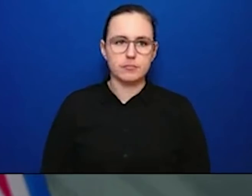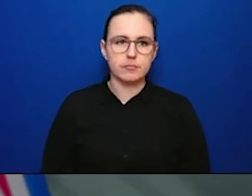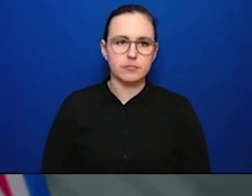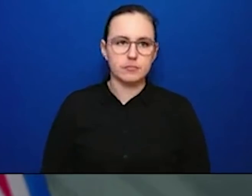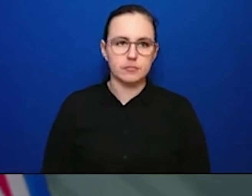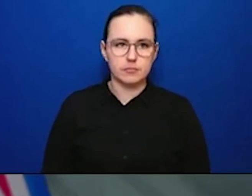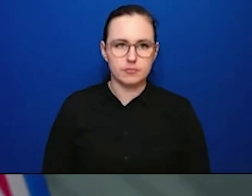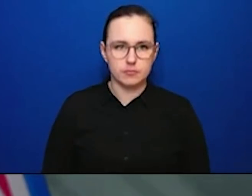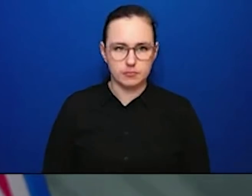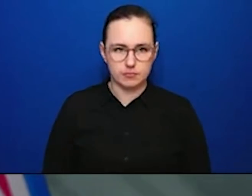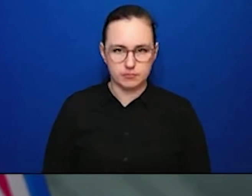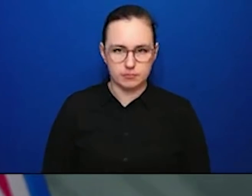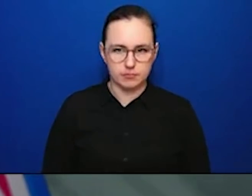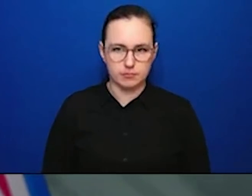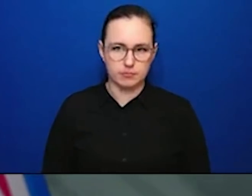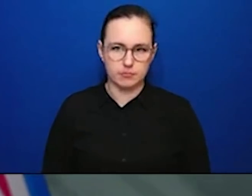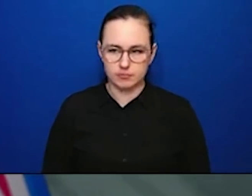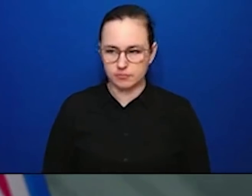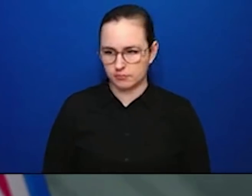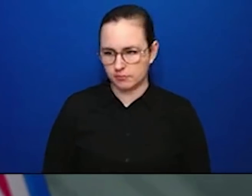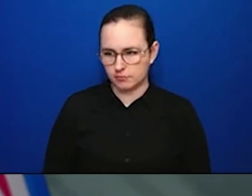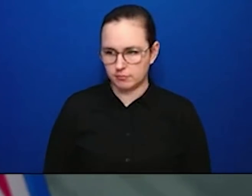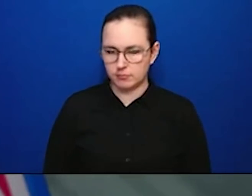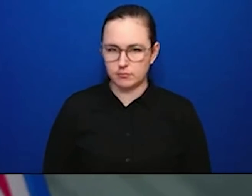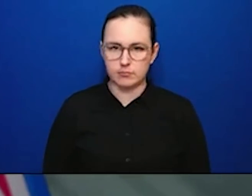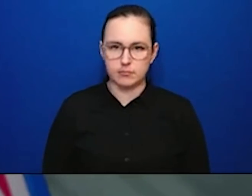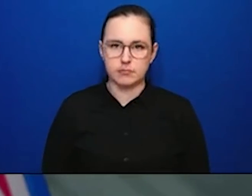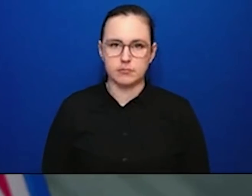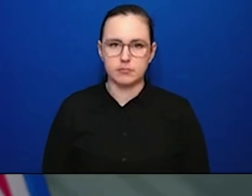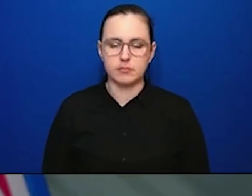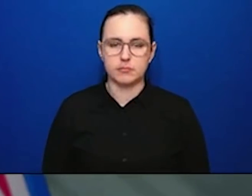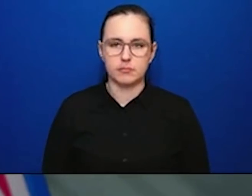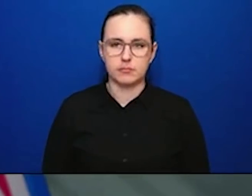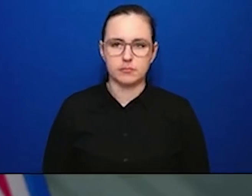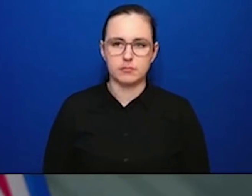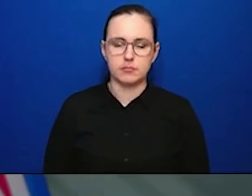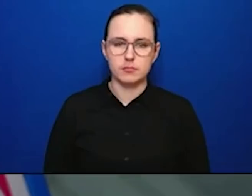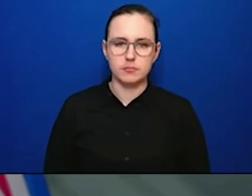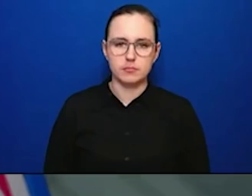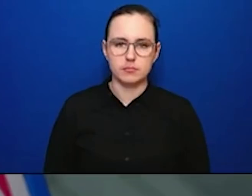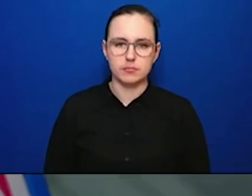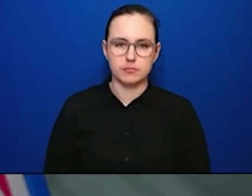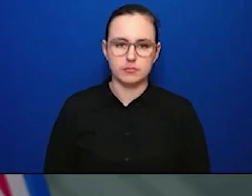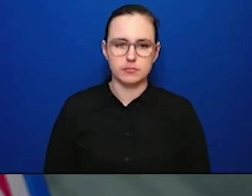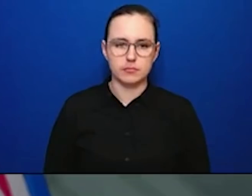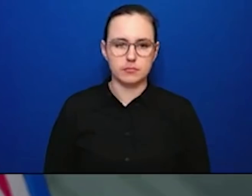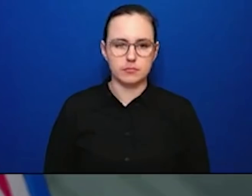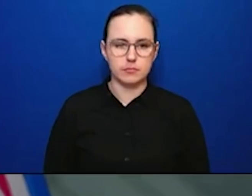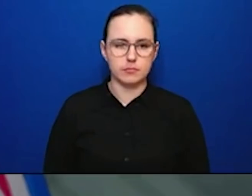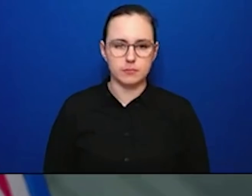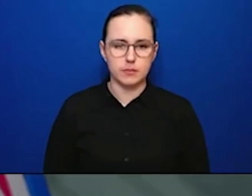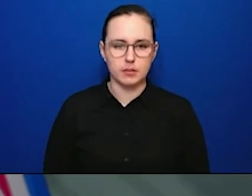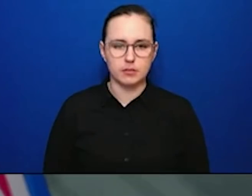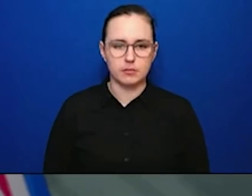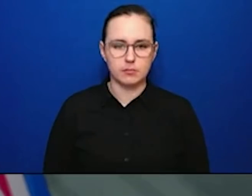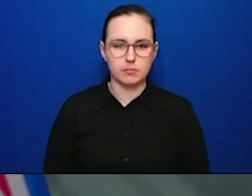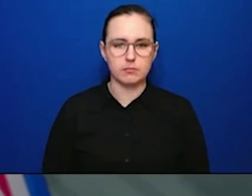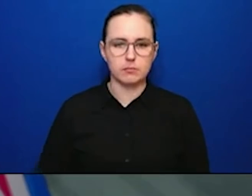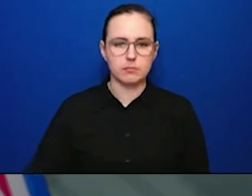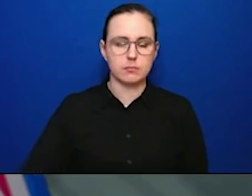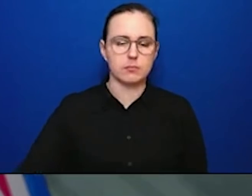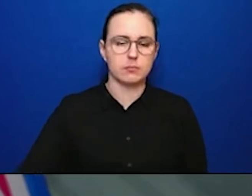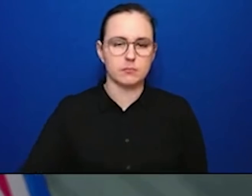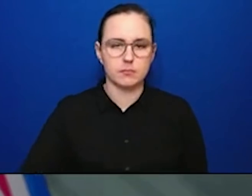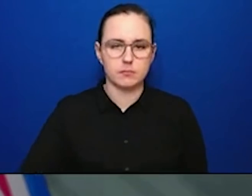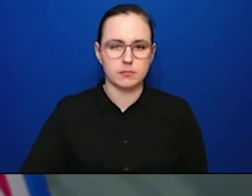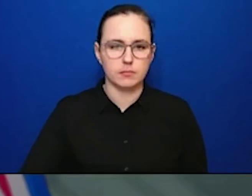Delta et d'autres variantes dans la province. Or, avec Omicron, avec un taux de transmission de 8 fois, c'est pas une question